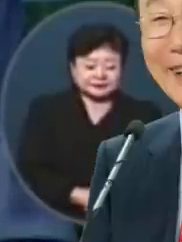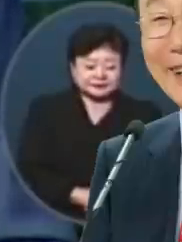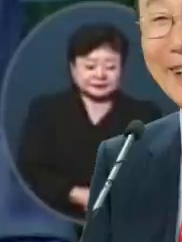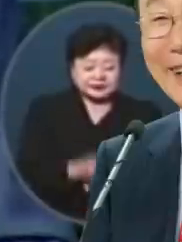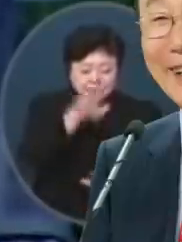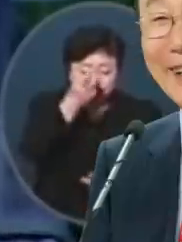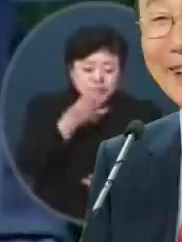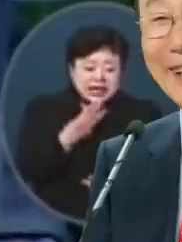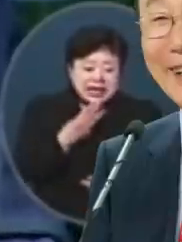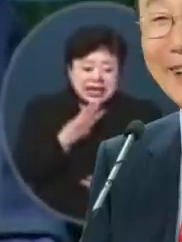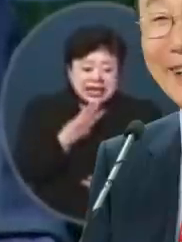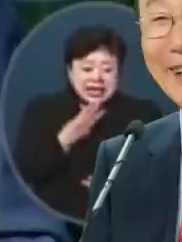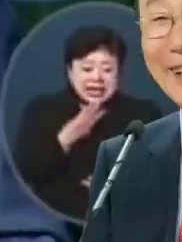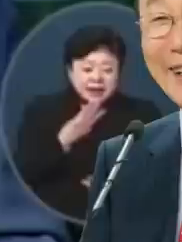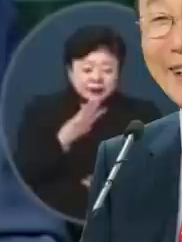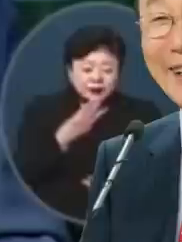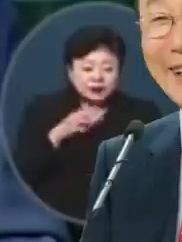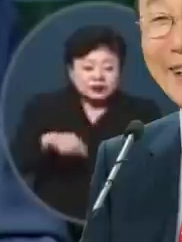예루살렘 시내로 들어가서